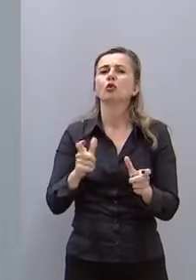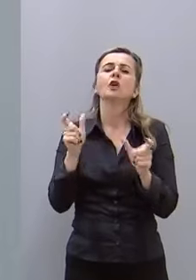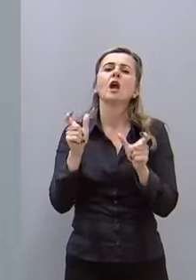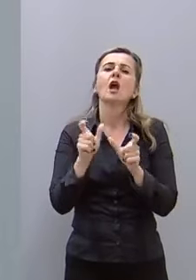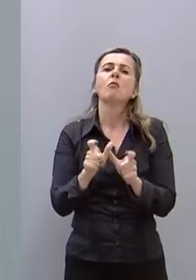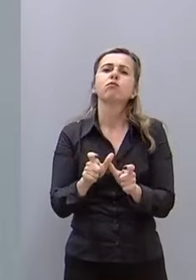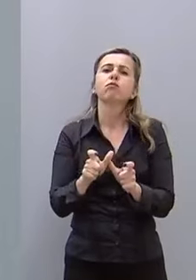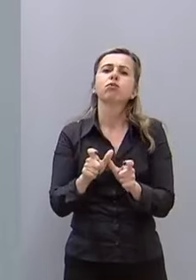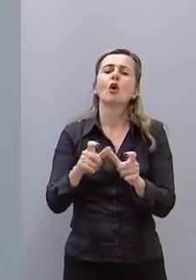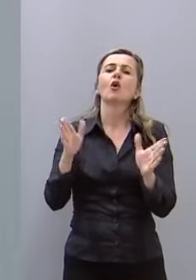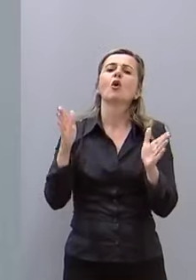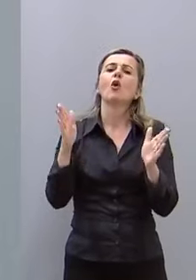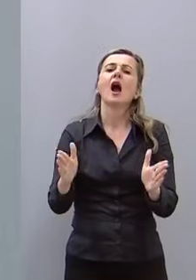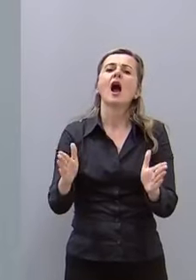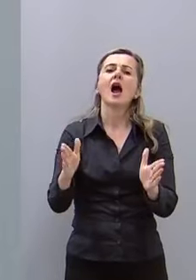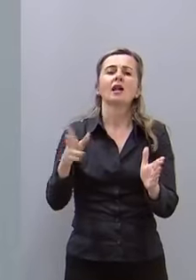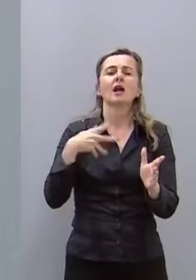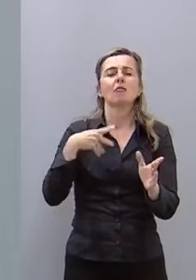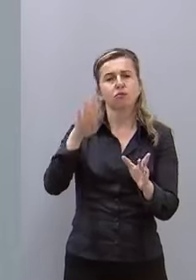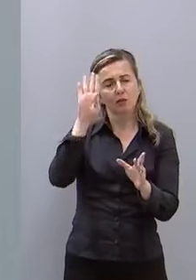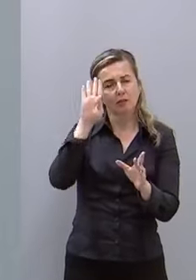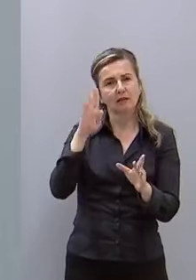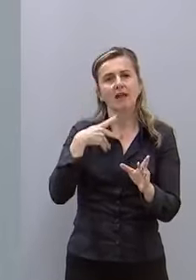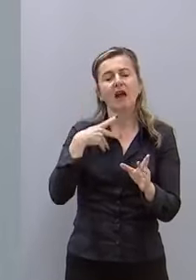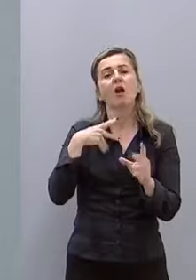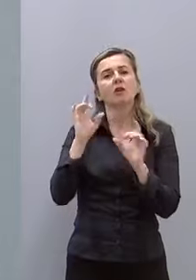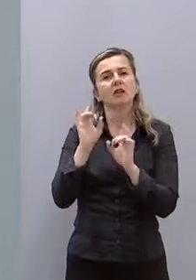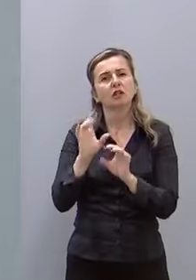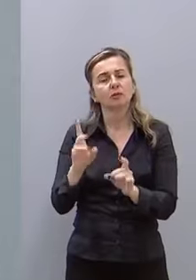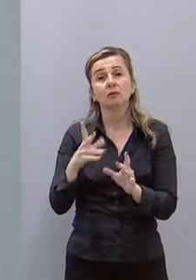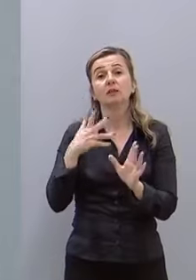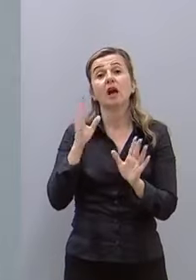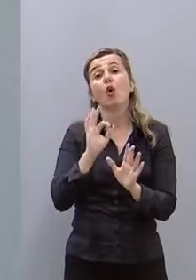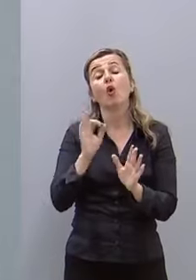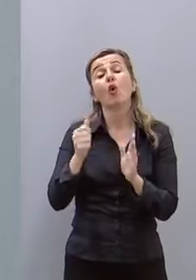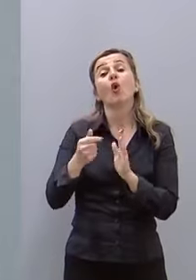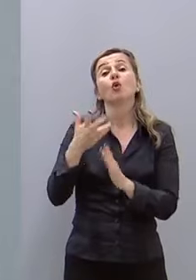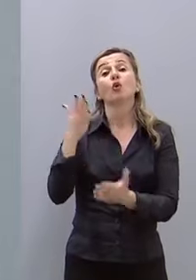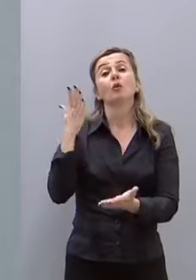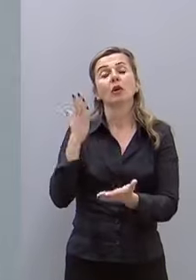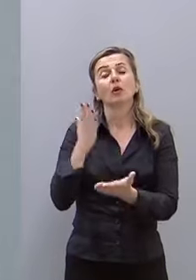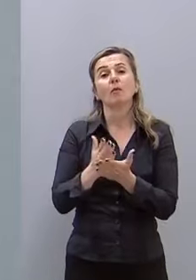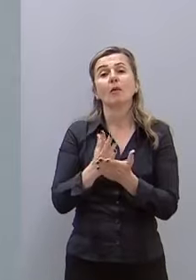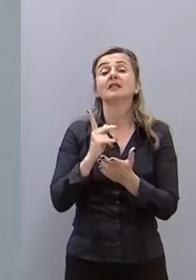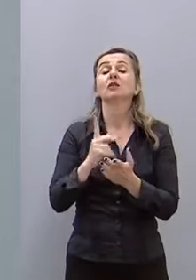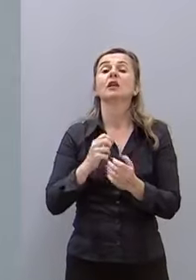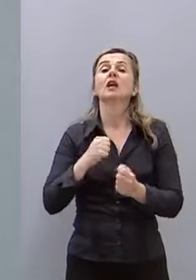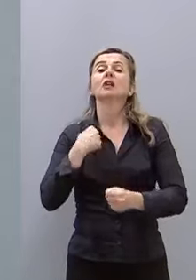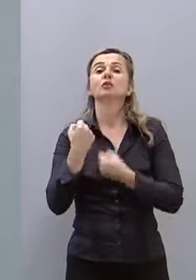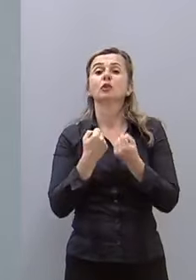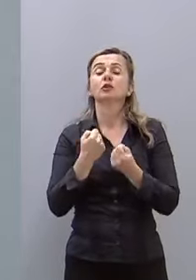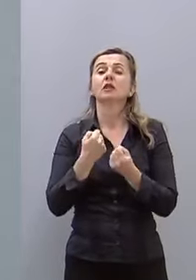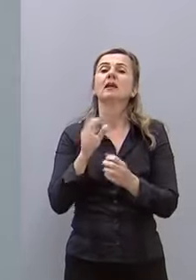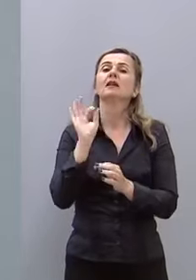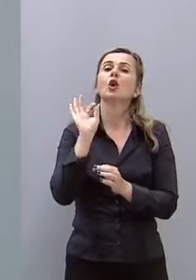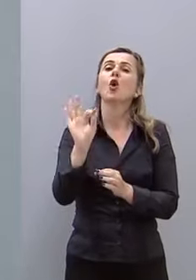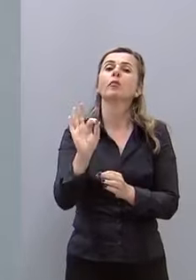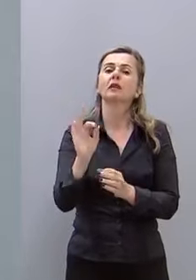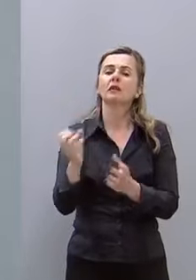in proprietà o indisponibilità o del numero massimo di persone quelli finalizzati alla produzione di legna da ardere